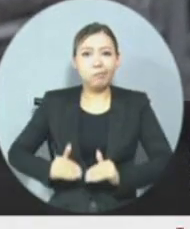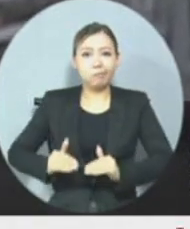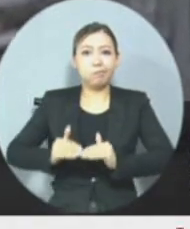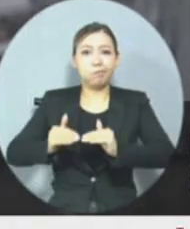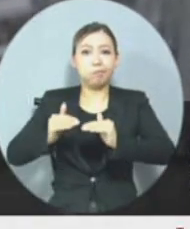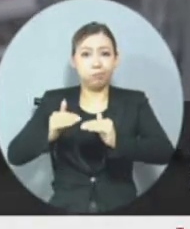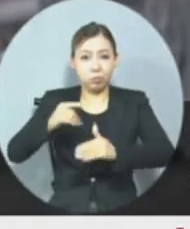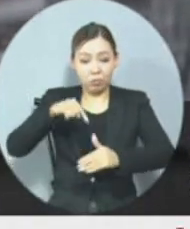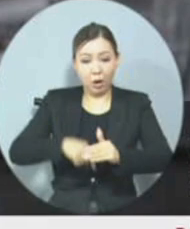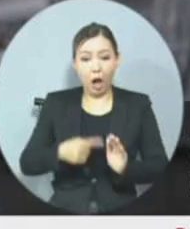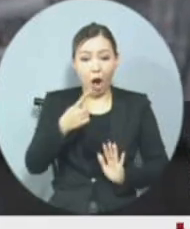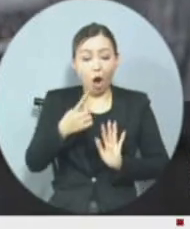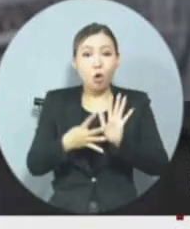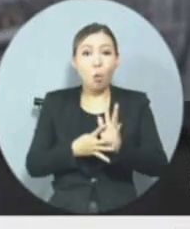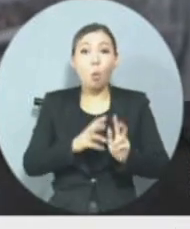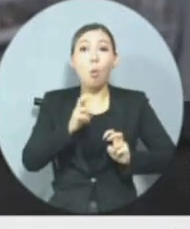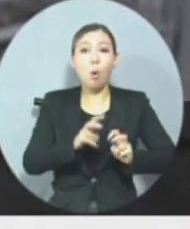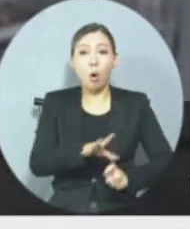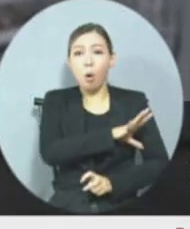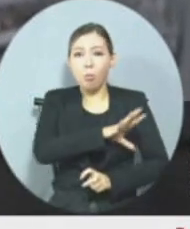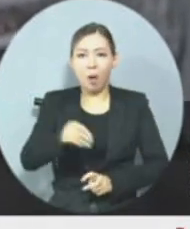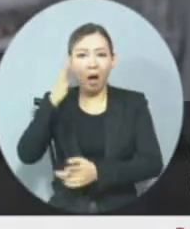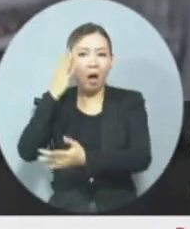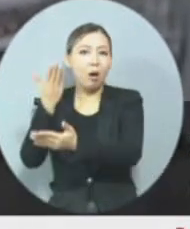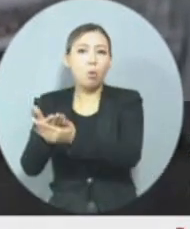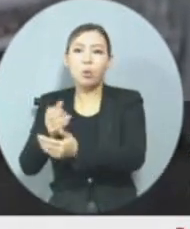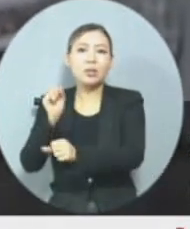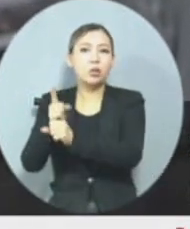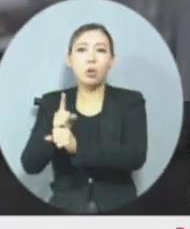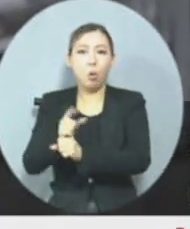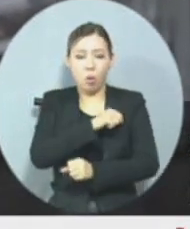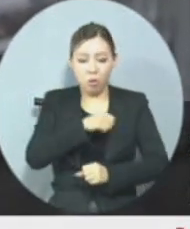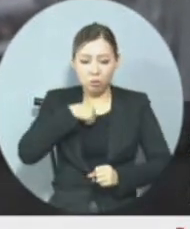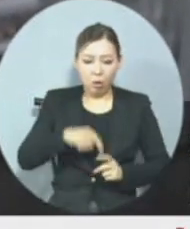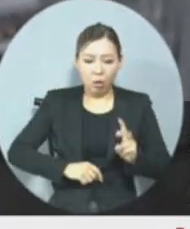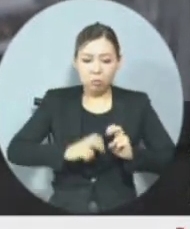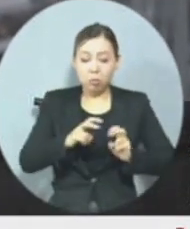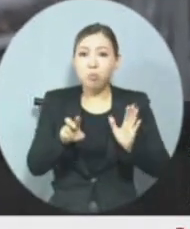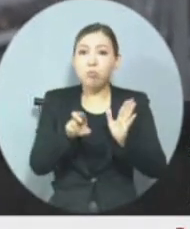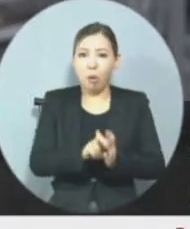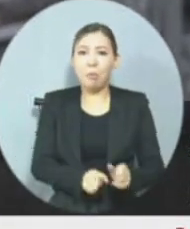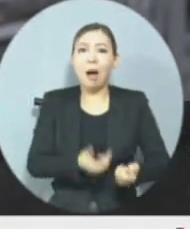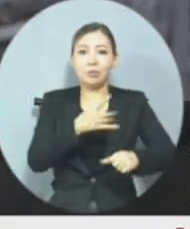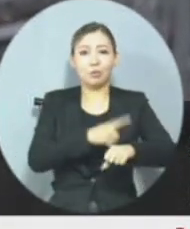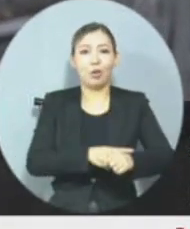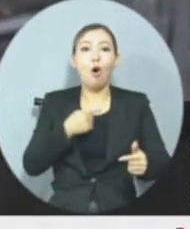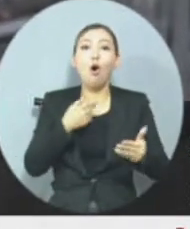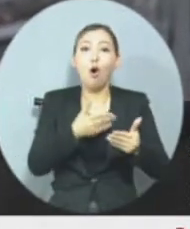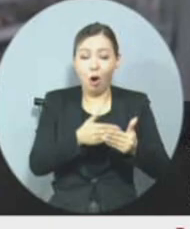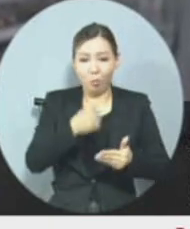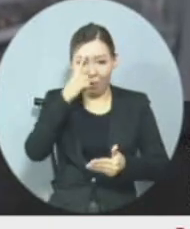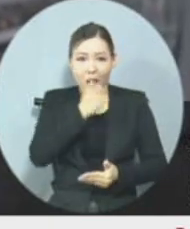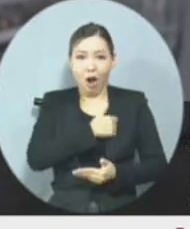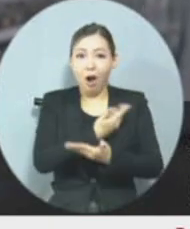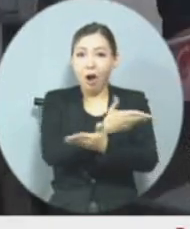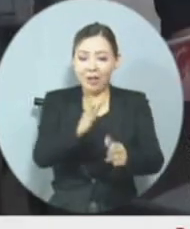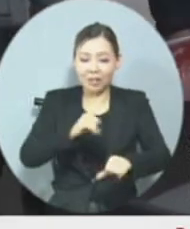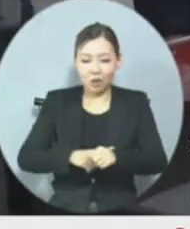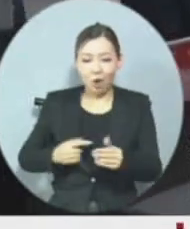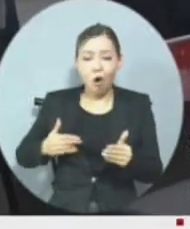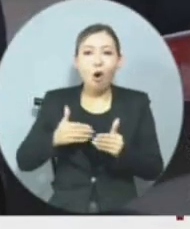төрлийг өднөр дотоодоос хангах цаг ойрхон байна. Түүний сав баглаа бодлыг одоо хангах бололцоо бас ойрхон байна гэдгийг хэлэх таатай